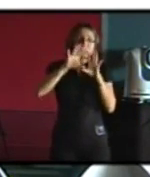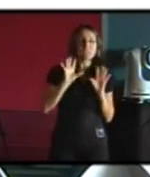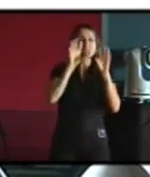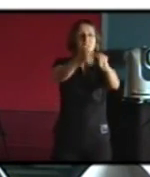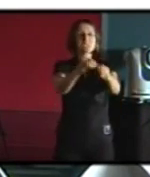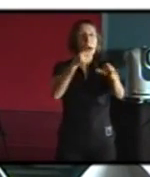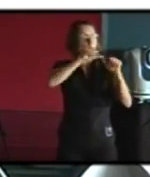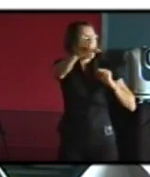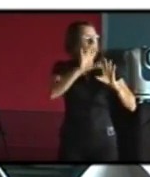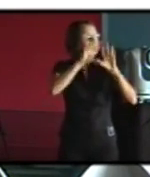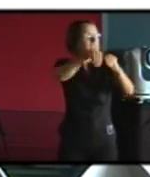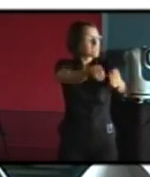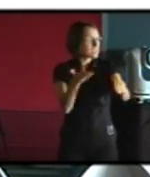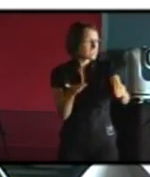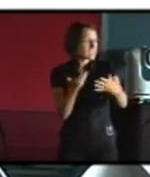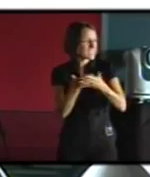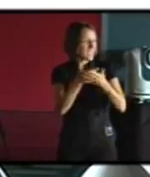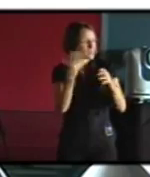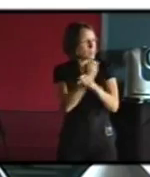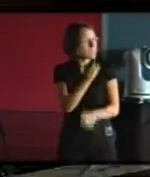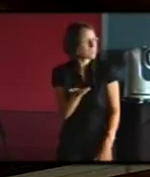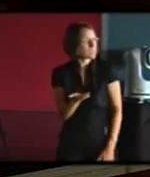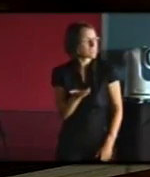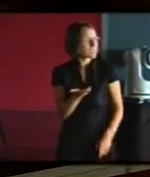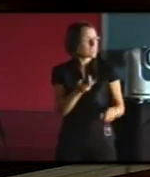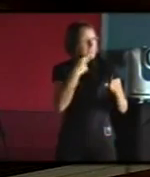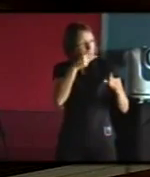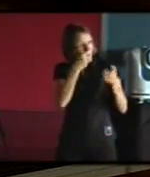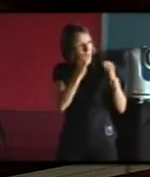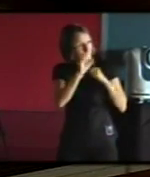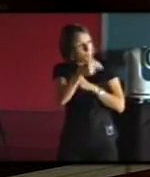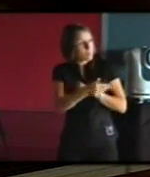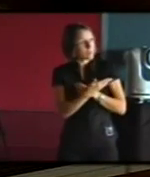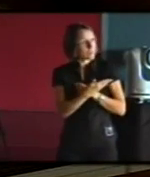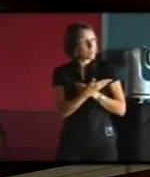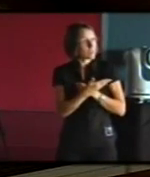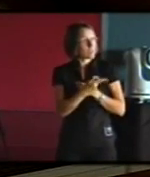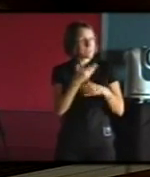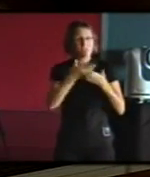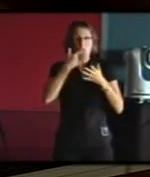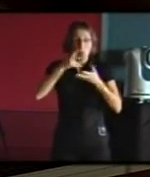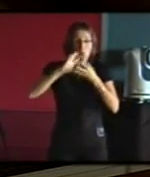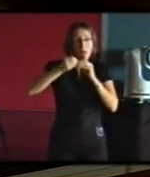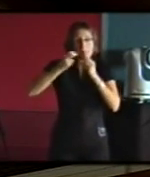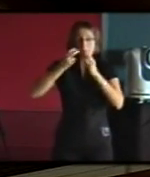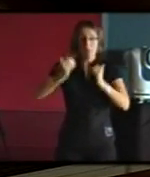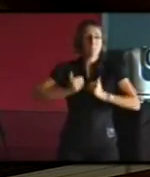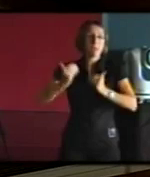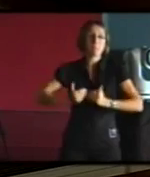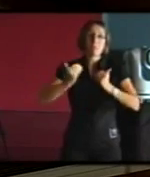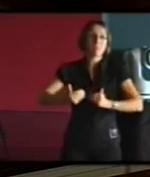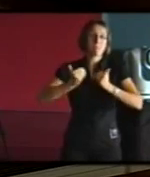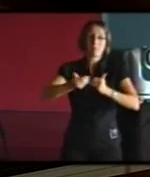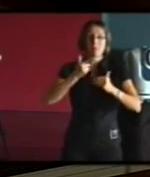valeur acceptables aujourd'hui. C'est un petit peu dramatique. Enfin, c'est une incidente. Mais vous êtes d'accord sur ce plan-là? Il y a un cycle qui fait qu'aujourd'hui,